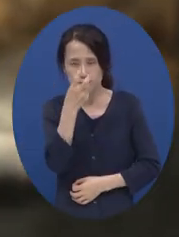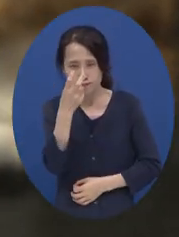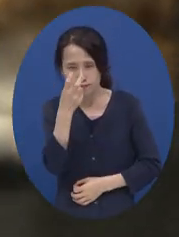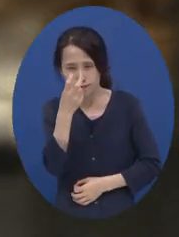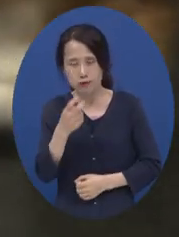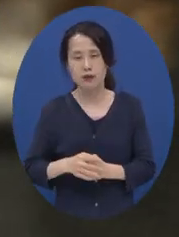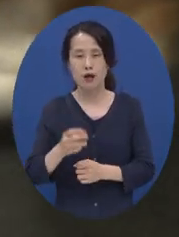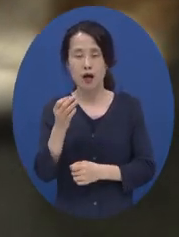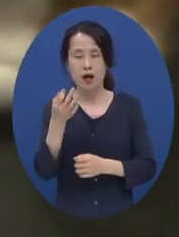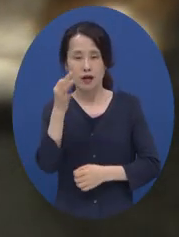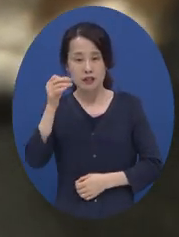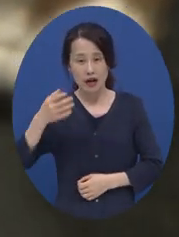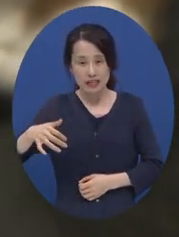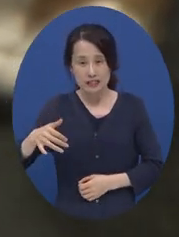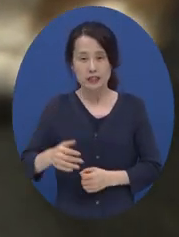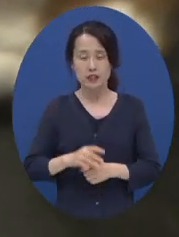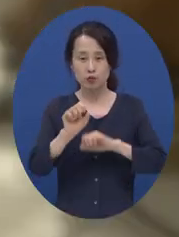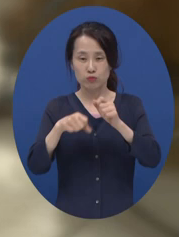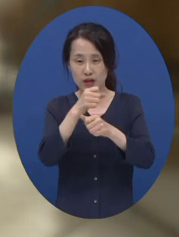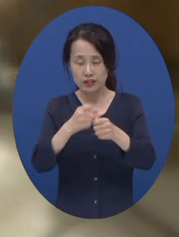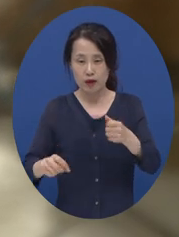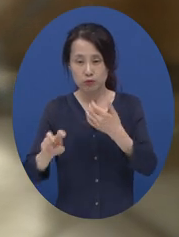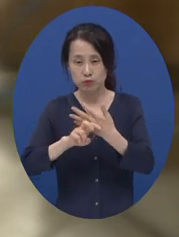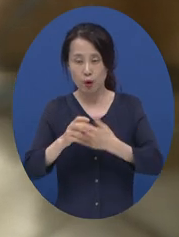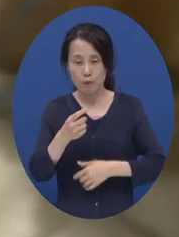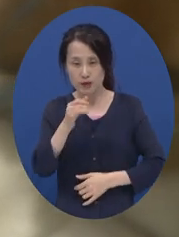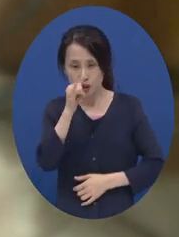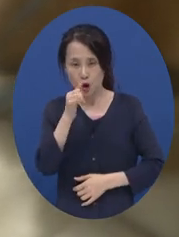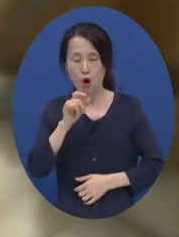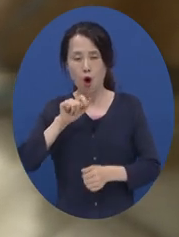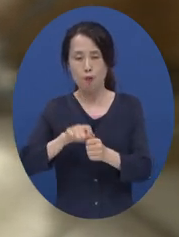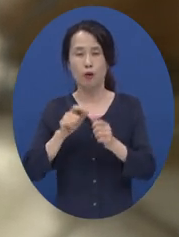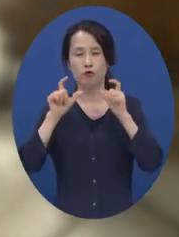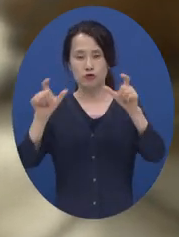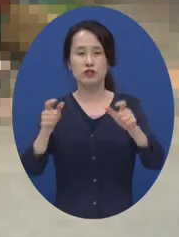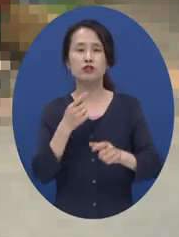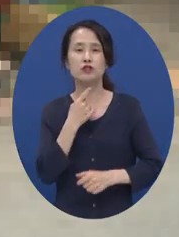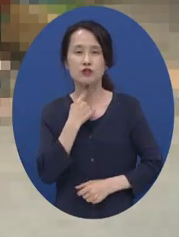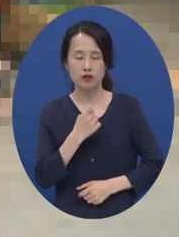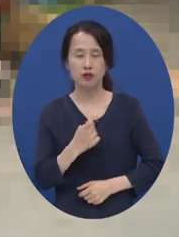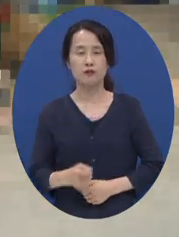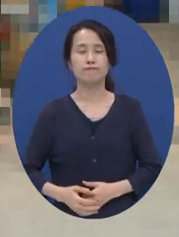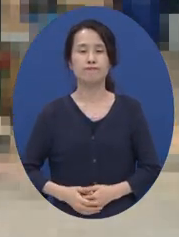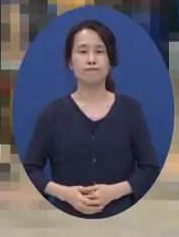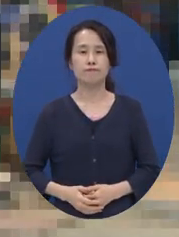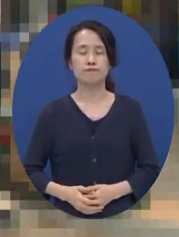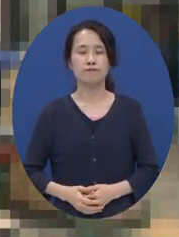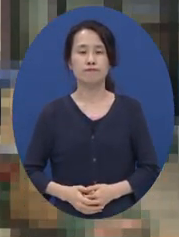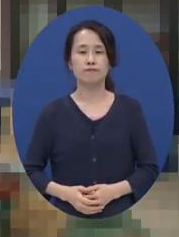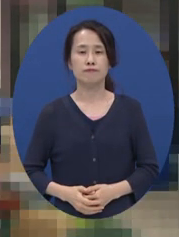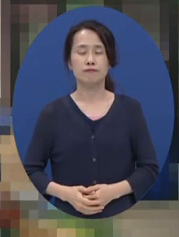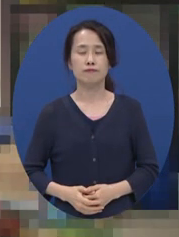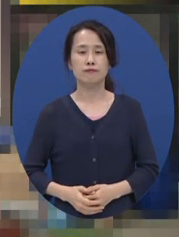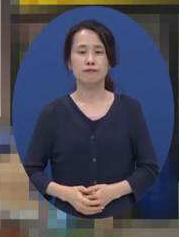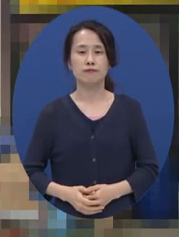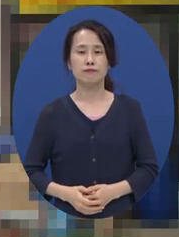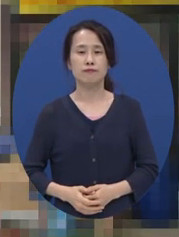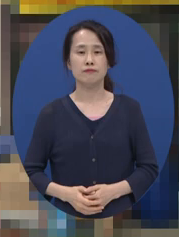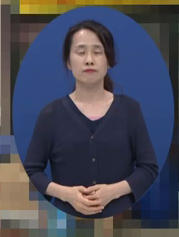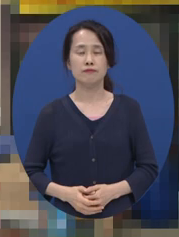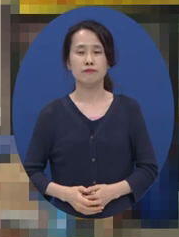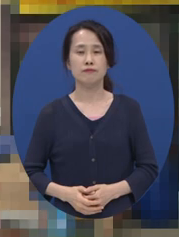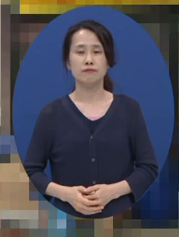집중 단속해 허가를 받지 않거나 동물 학대 등의 불법 행위를 처벌한 바 있습니다. 경기주TV 한선지입니다.